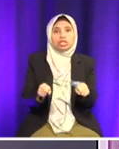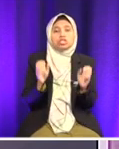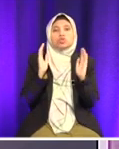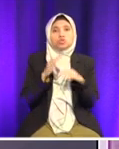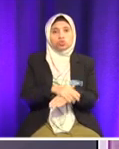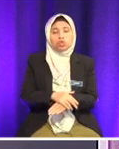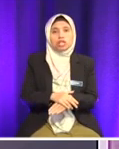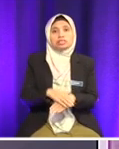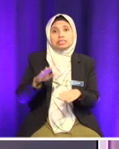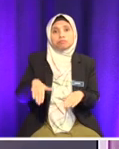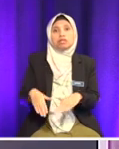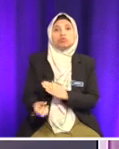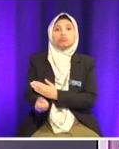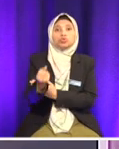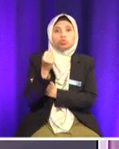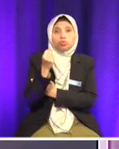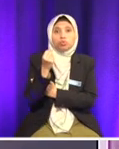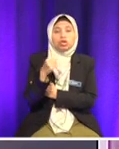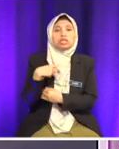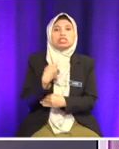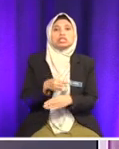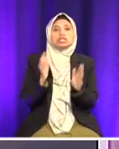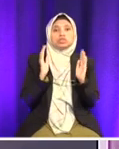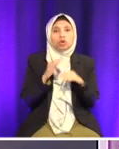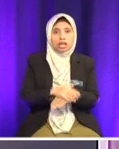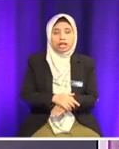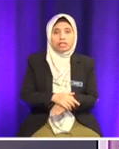Oke laksanakan salat sunat tahajjud